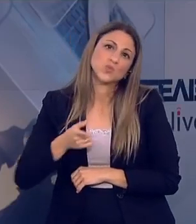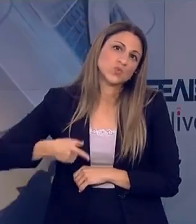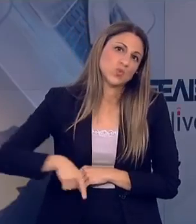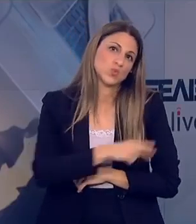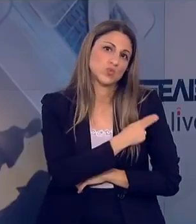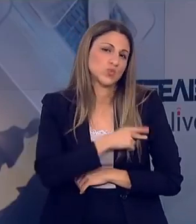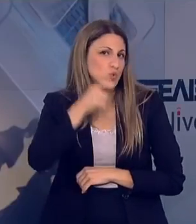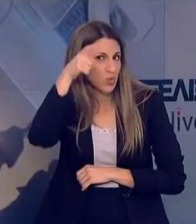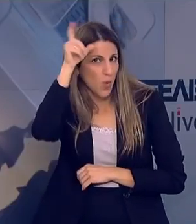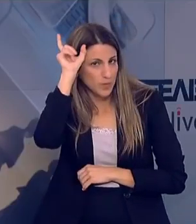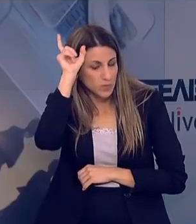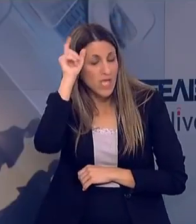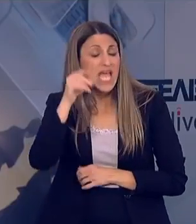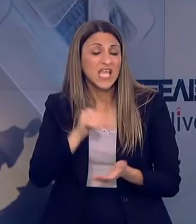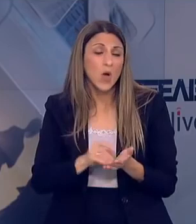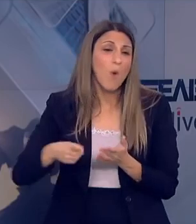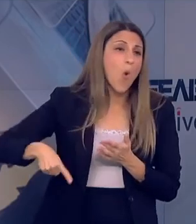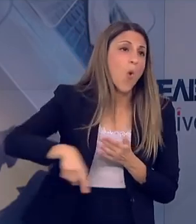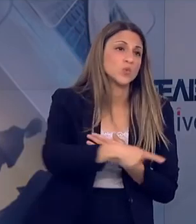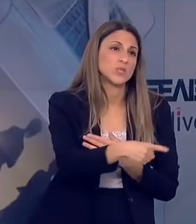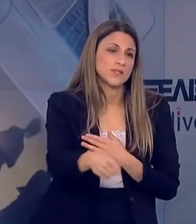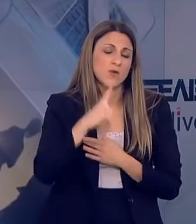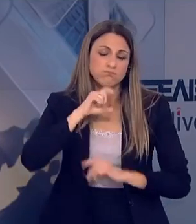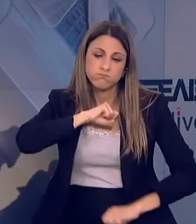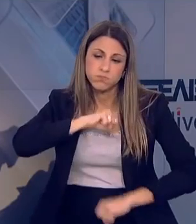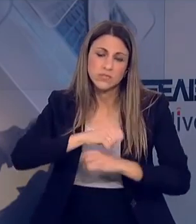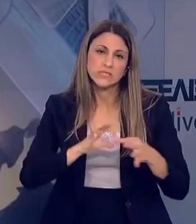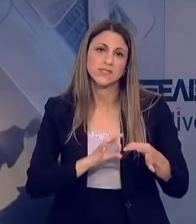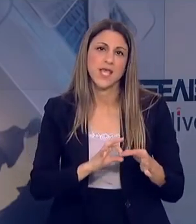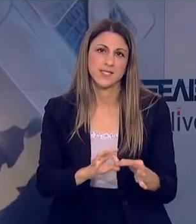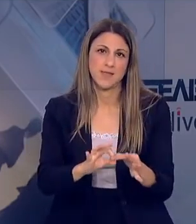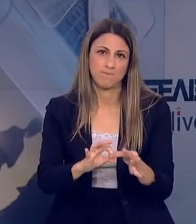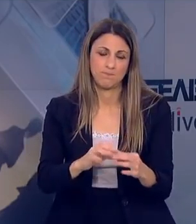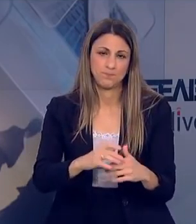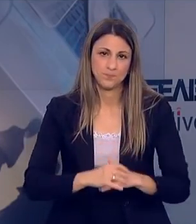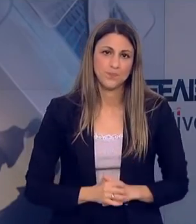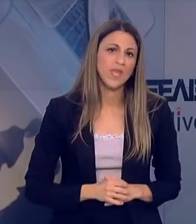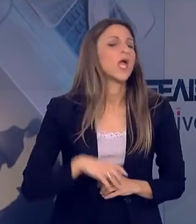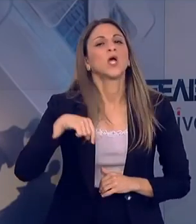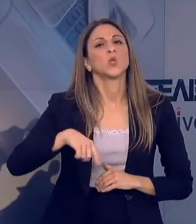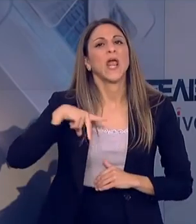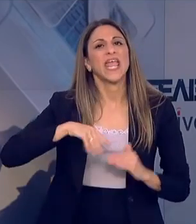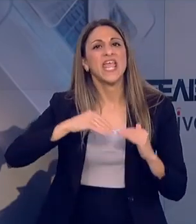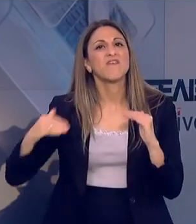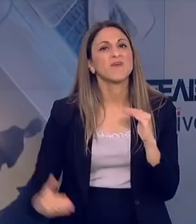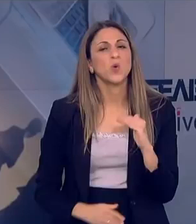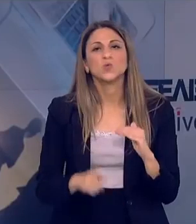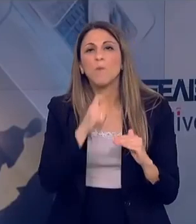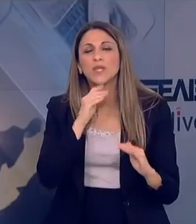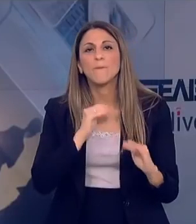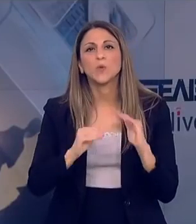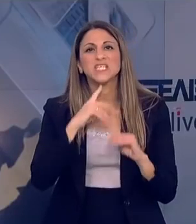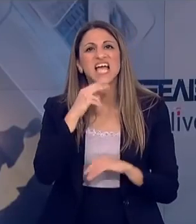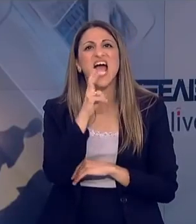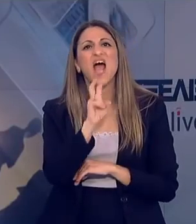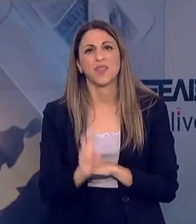εσάς. Ευχαριστούμε κύριε καθηγητά. Το λόγο έχει ο κύριος Χαρδαλιάς. Καλησπέρα σας από την Πολιτική Προστασία. Η χθεσινή πρώτη